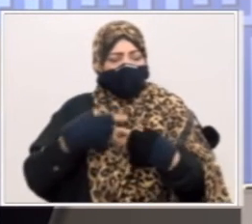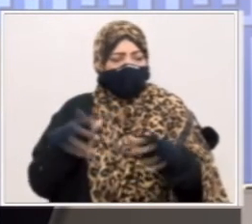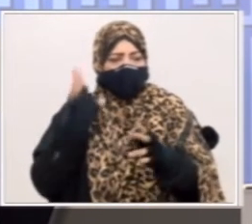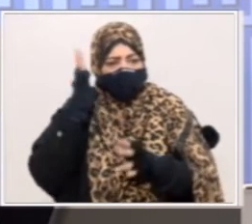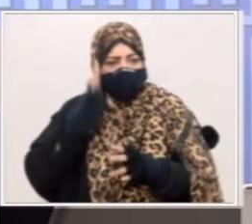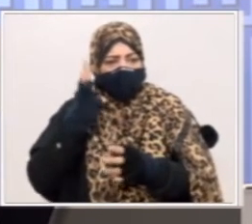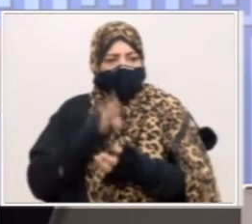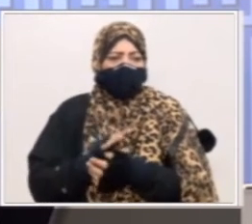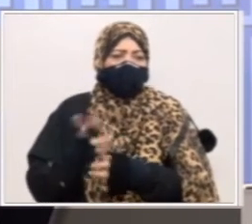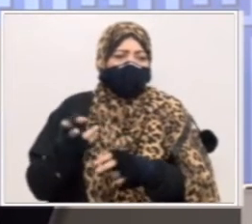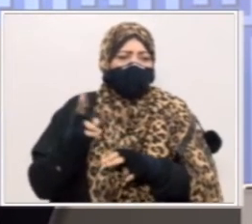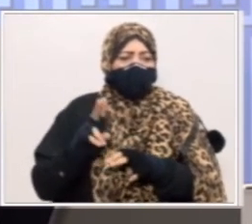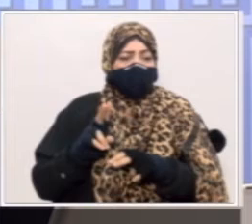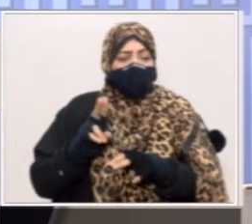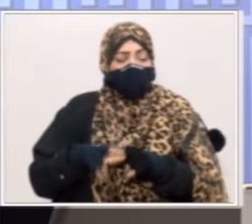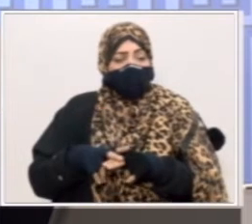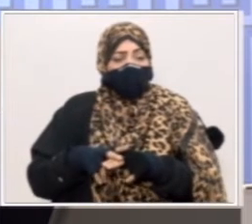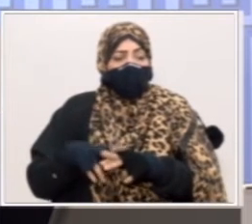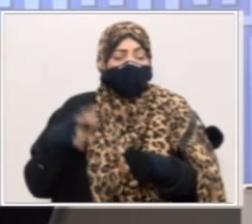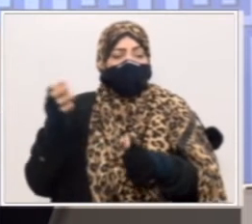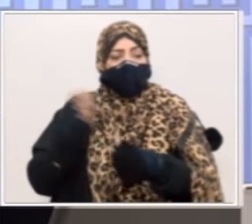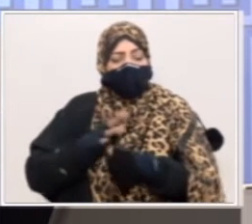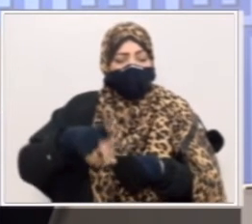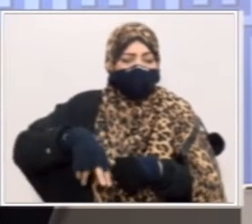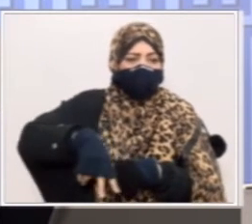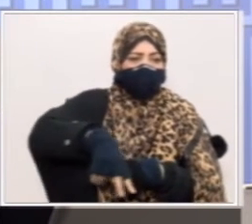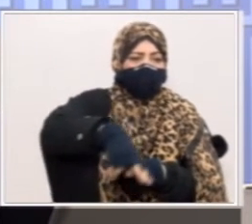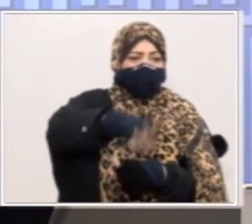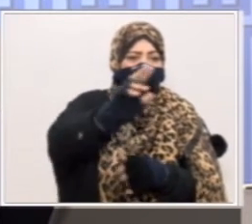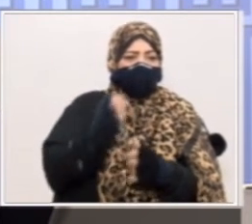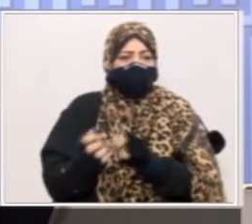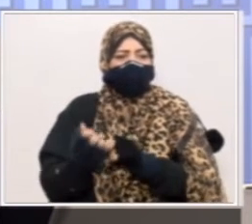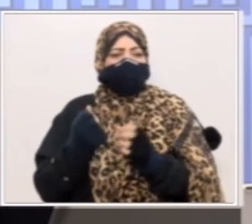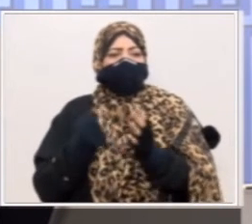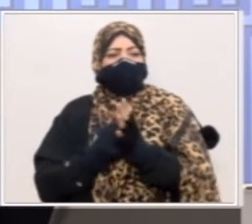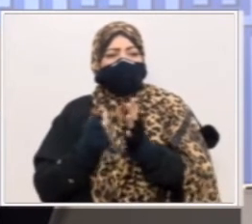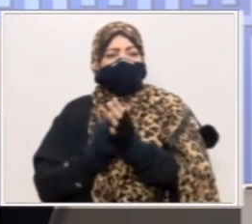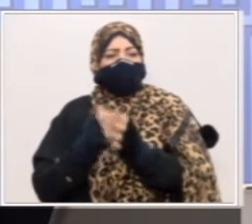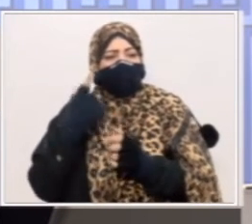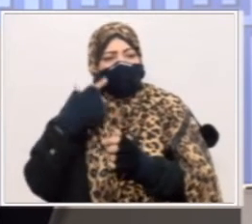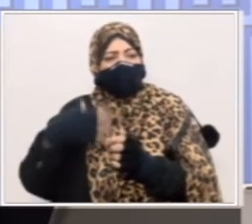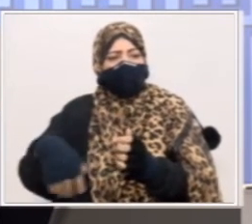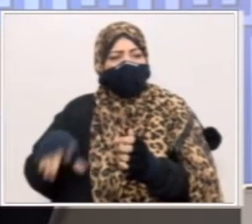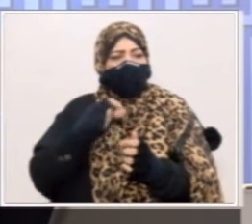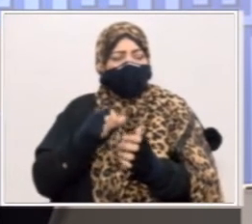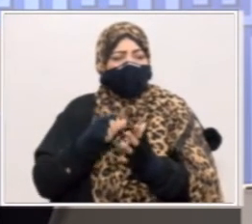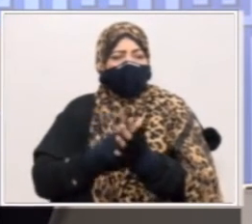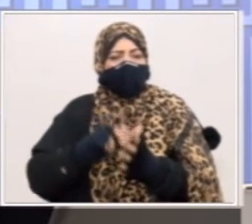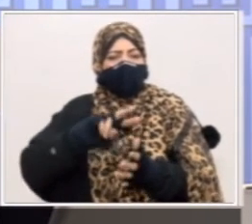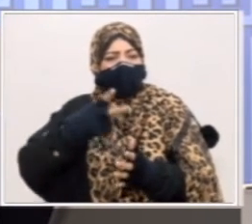مارا على بلده هذا دون الاستقرار فيه وجاء من مسافة أخرى من بلد